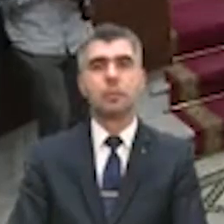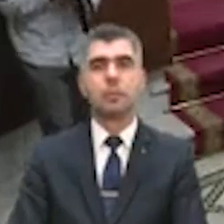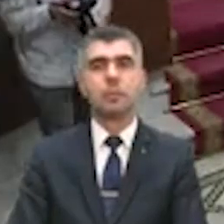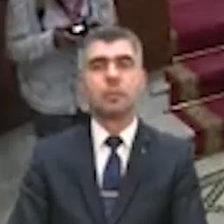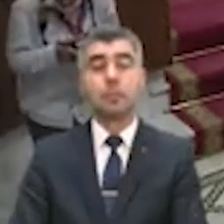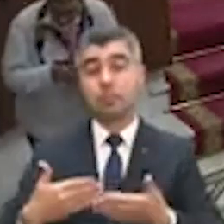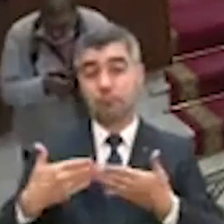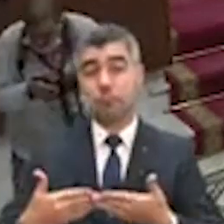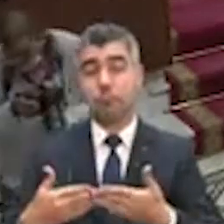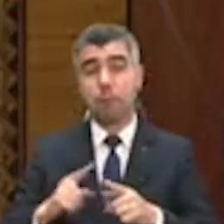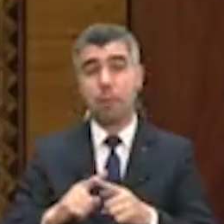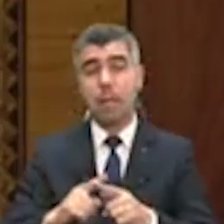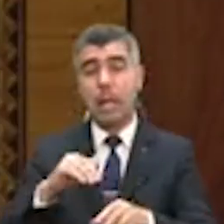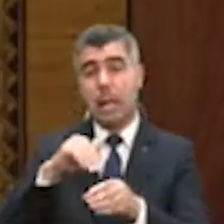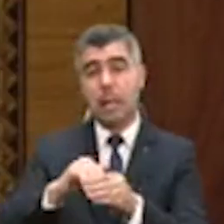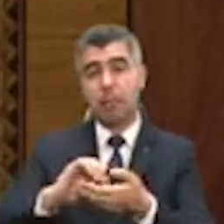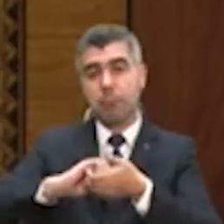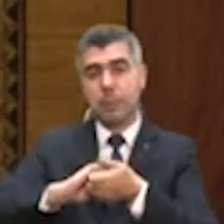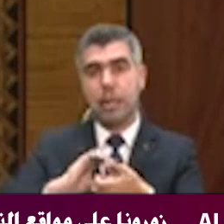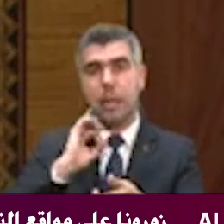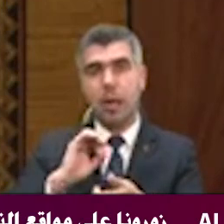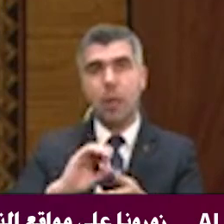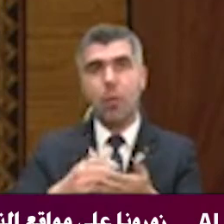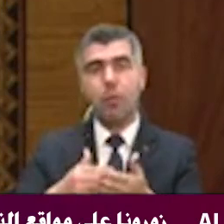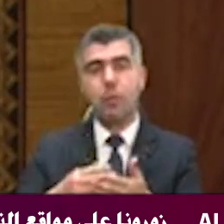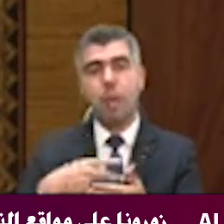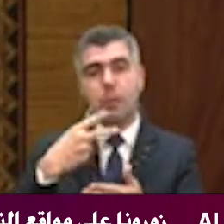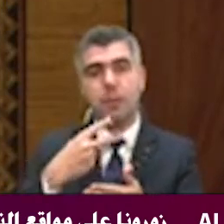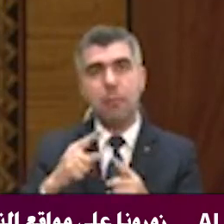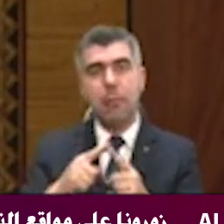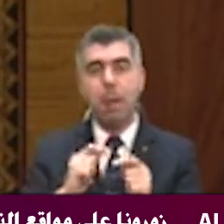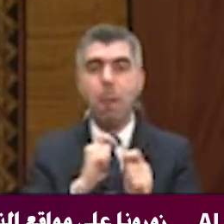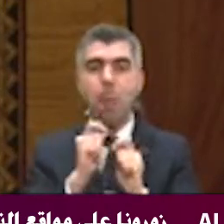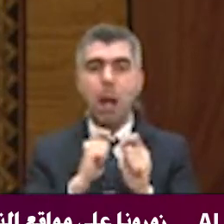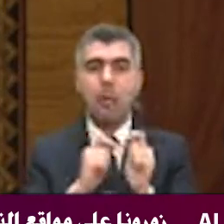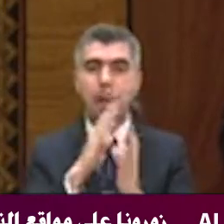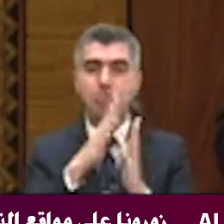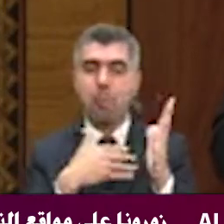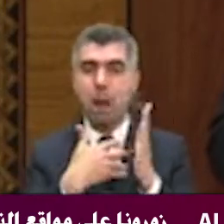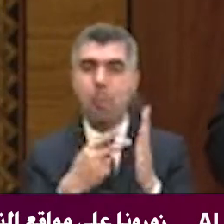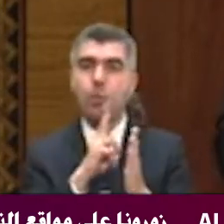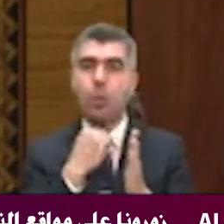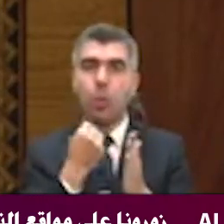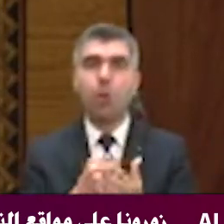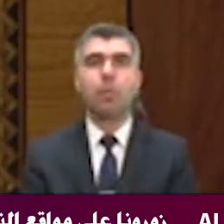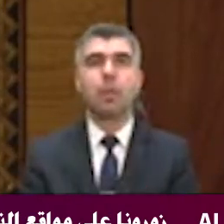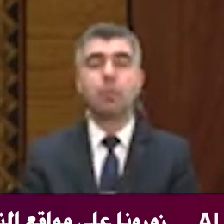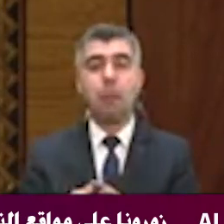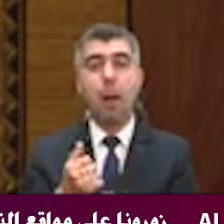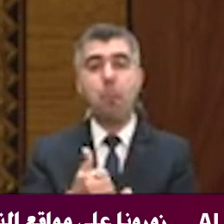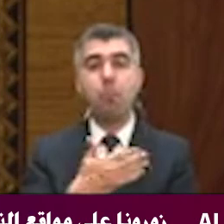نحن نعتبر في الحزب الاشتراكي الموحد نقاش التصريح الحكومي والبرنامج الحكومي لحظة